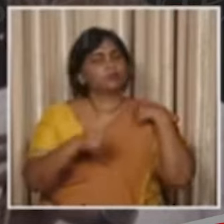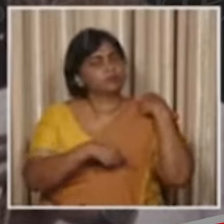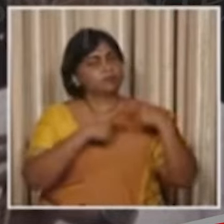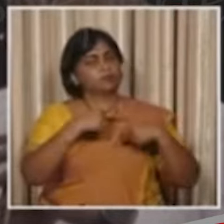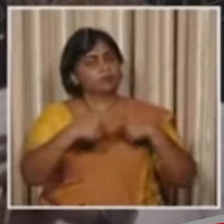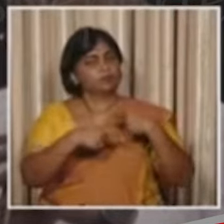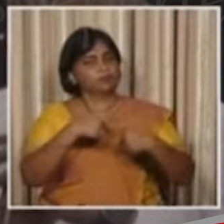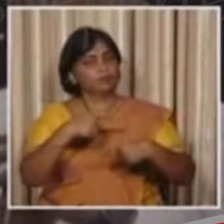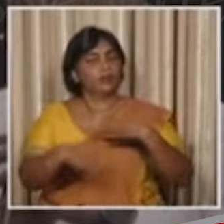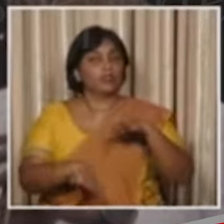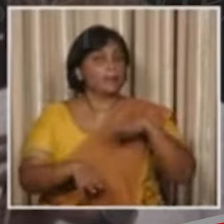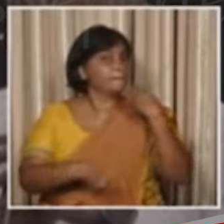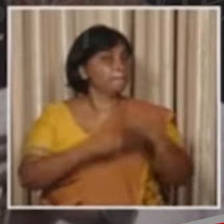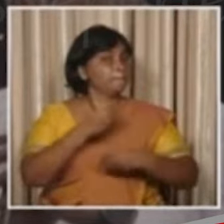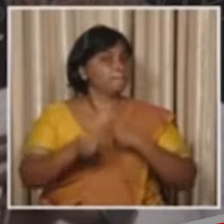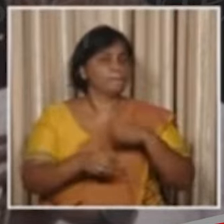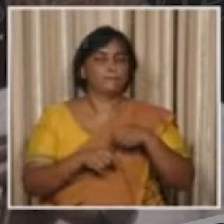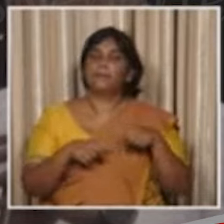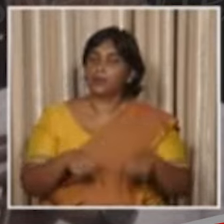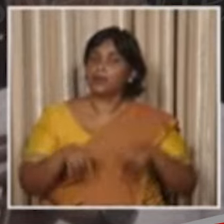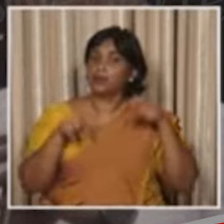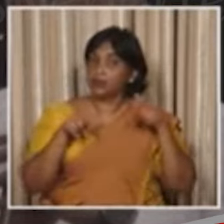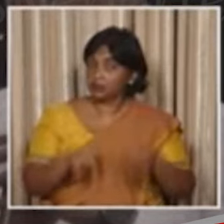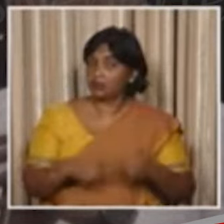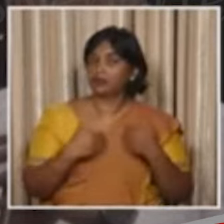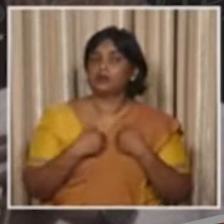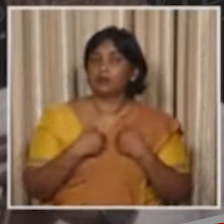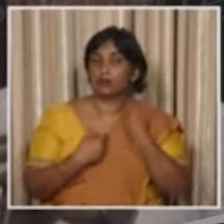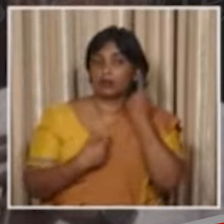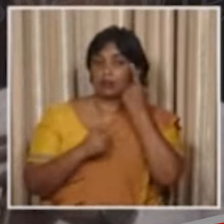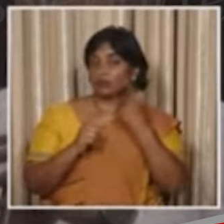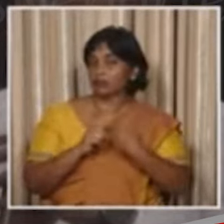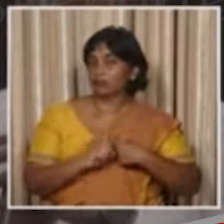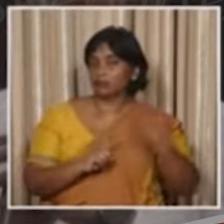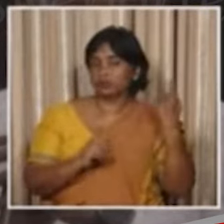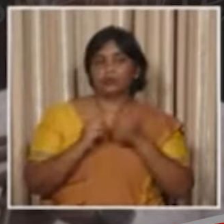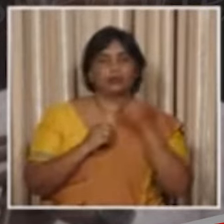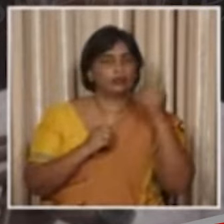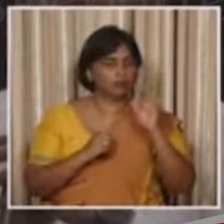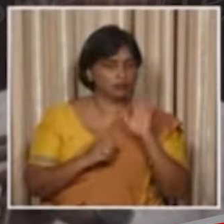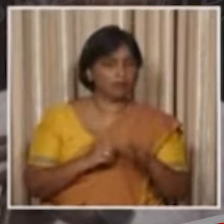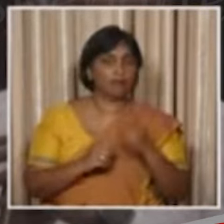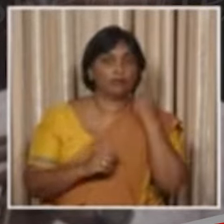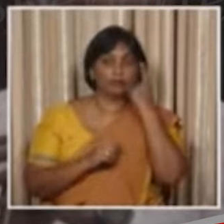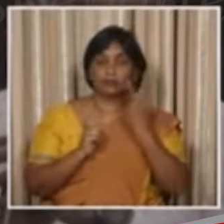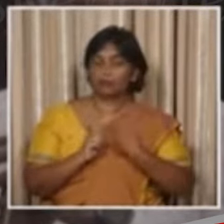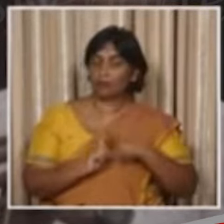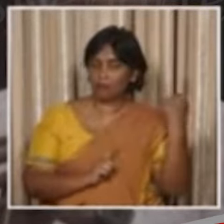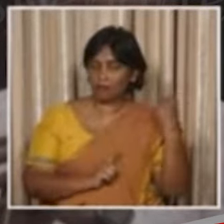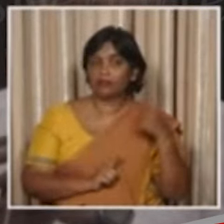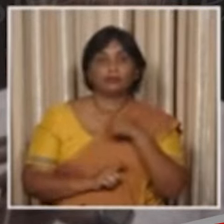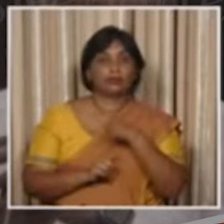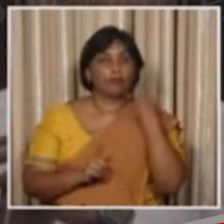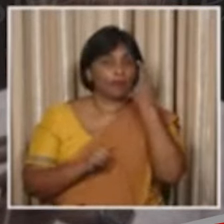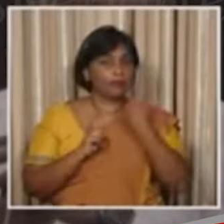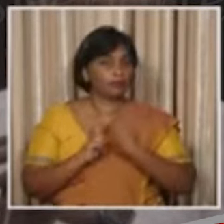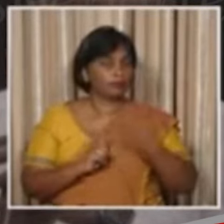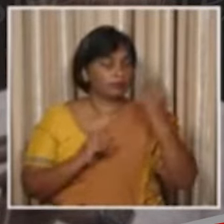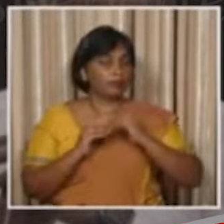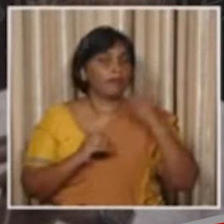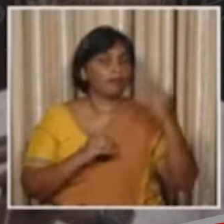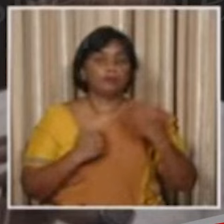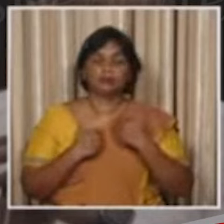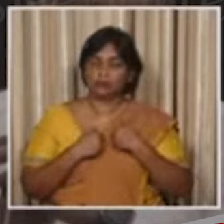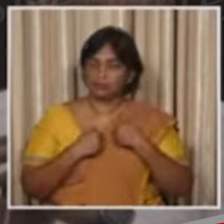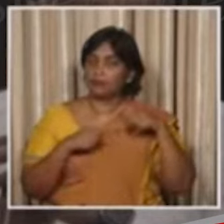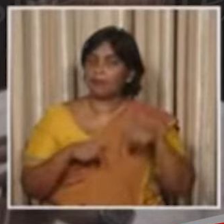අපි තා කර්මාන්ත යුගවලට ඇවිල්ලා අපි අද දැනුම් ලෝකෙට අවසාන වශයෙන් ඇවිල්ලා තියෙන knowledge era එකට. ඒ knowledge era එකෙන් පස්සේ අපි යනවා